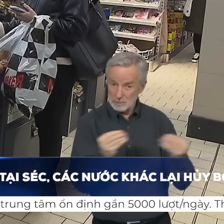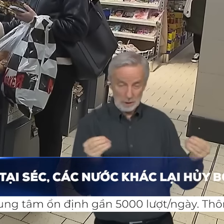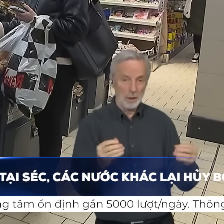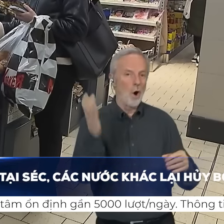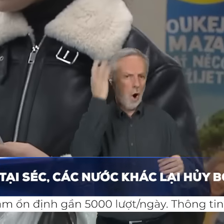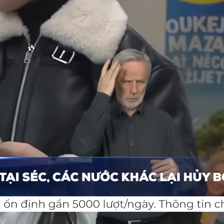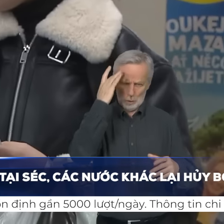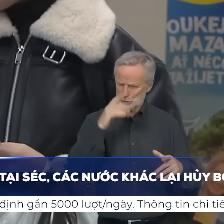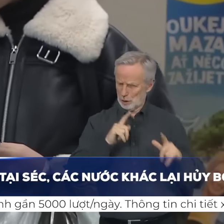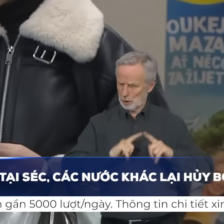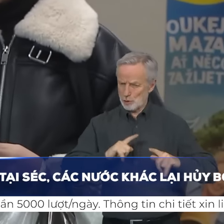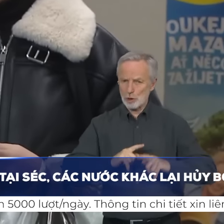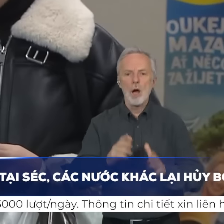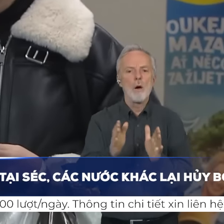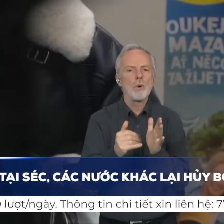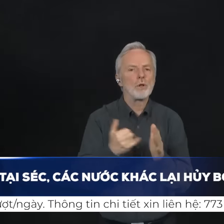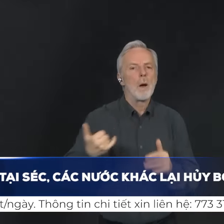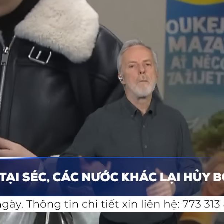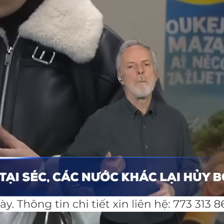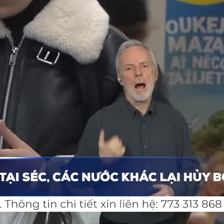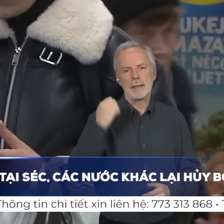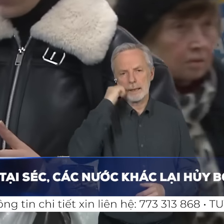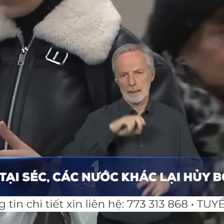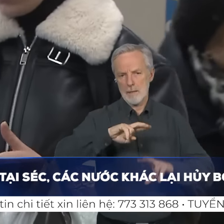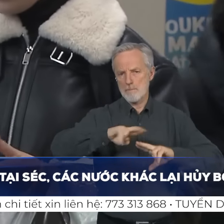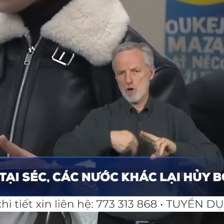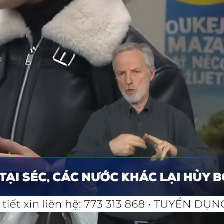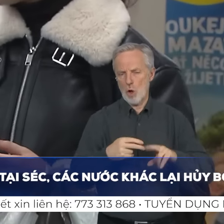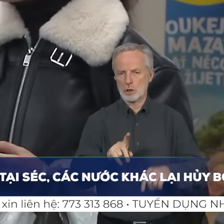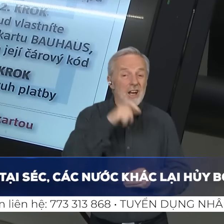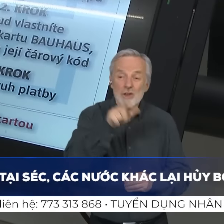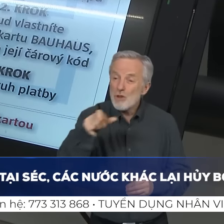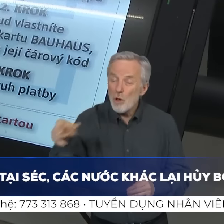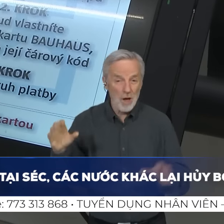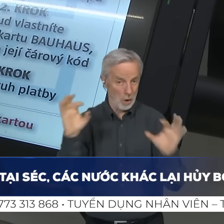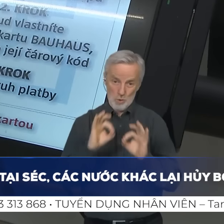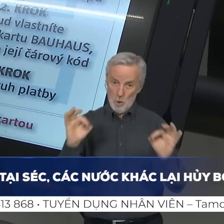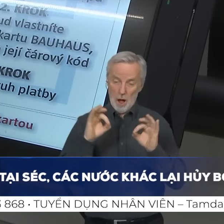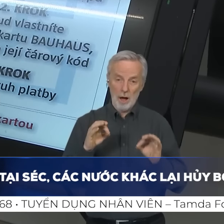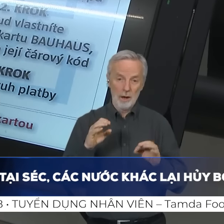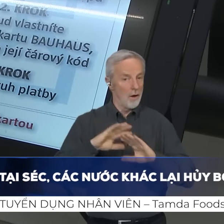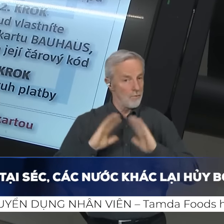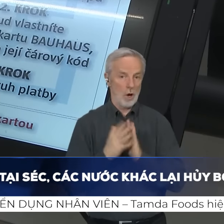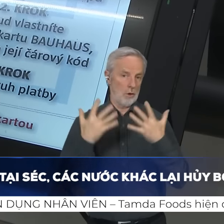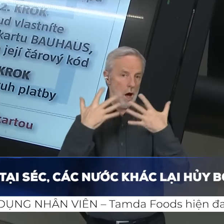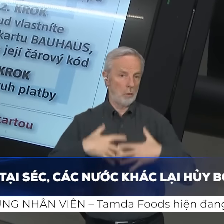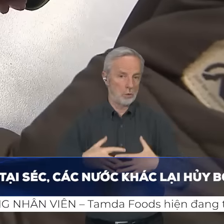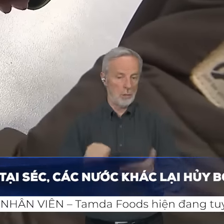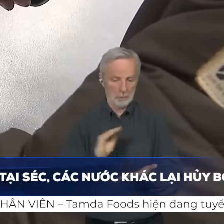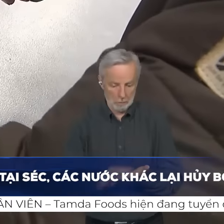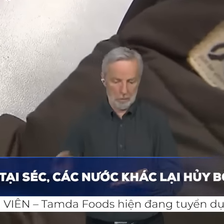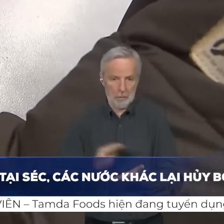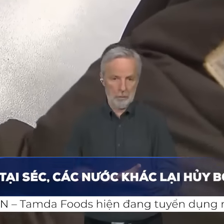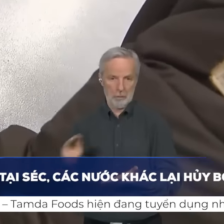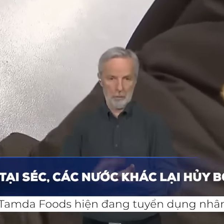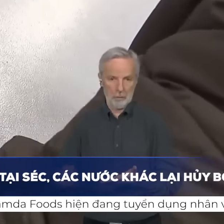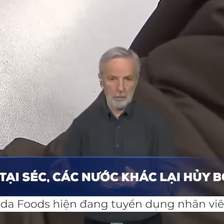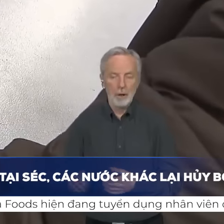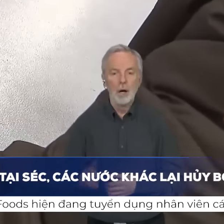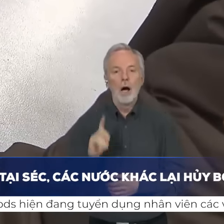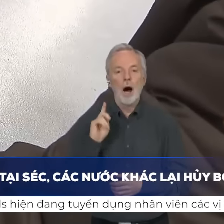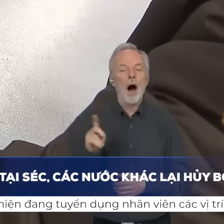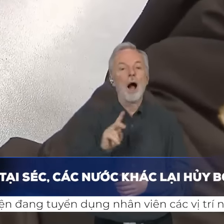yếu đối với những lần mua sắm nhỏ. Ngoài sự đơn giản, rõ ràng và phản hồi nhanh chóng của hệ thống, một số khách hàng đánh giá cao việc tự thanh toán bởi họ